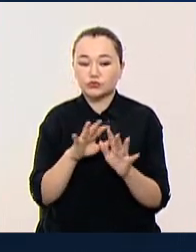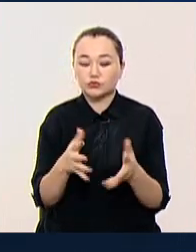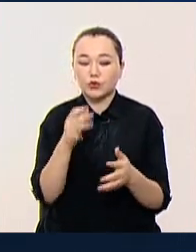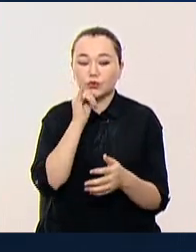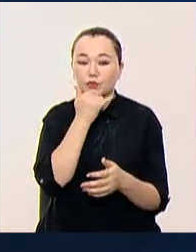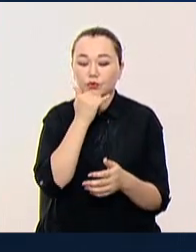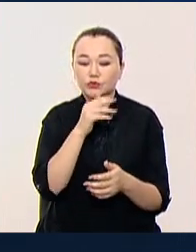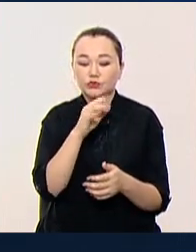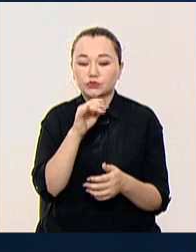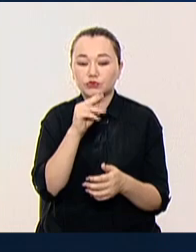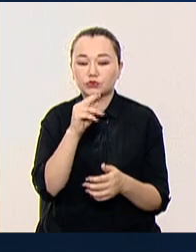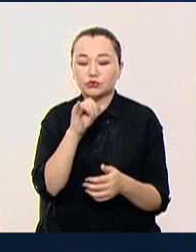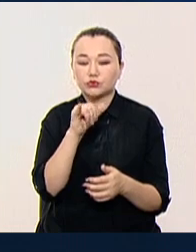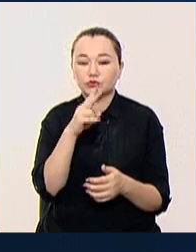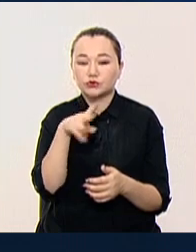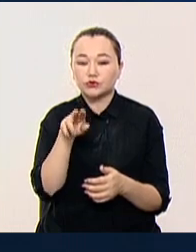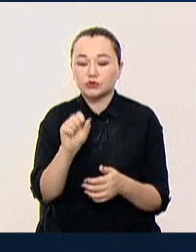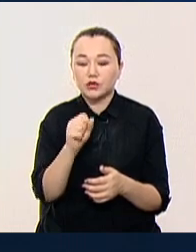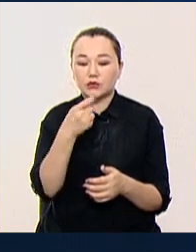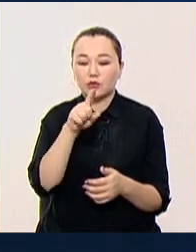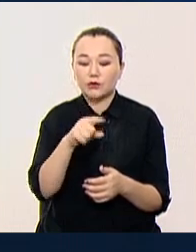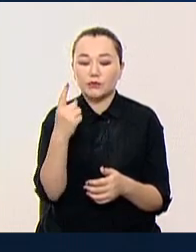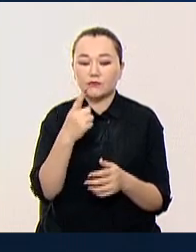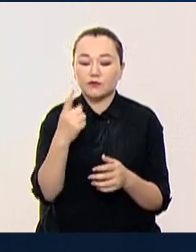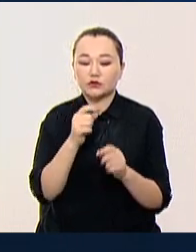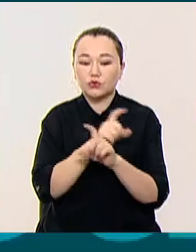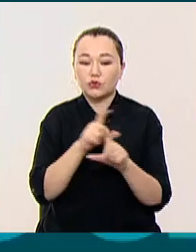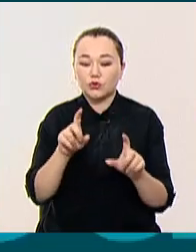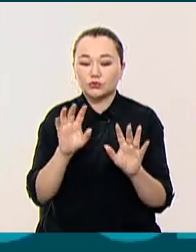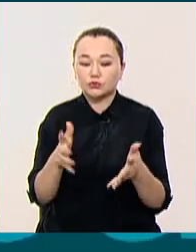ауданындағы Шоңжы ауылындағы нөмірі бірінші мектепте болған.